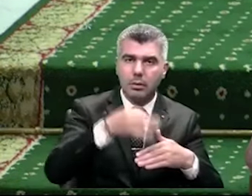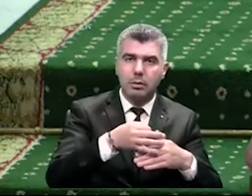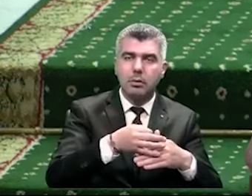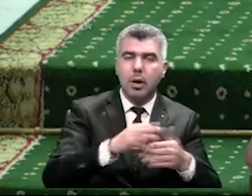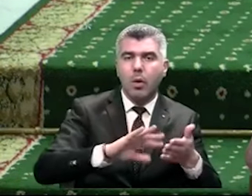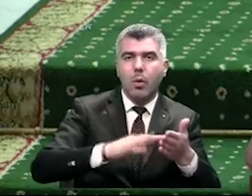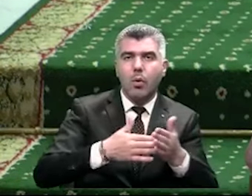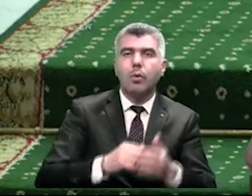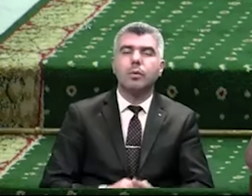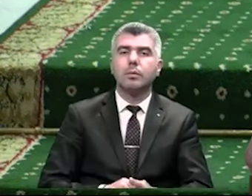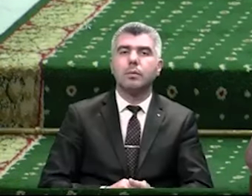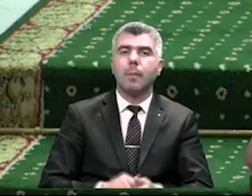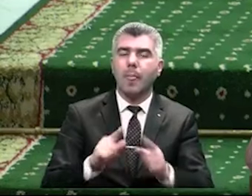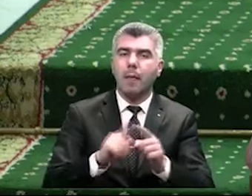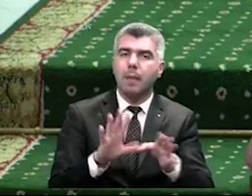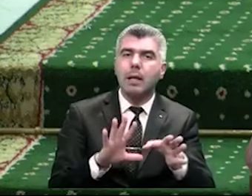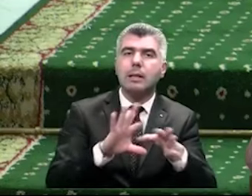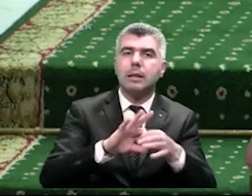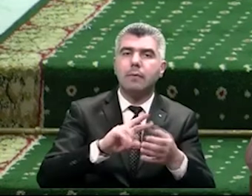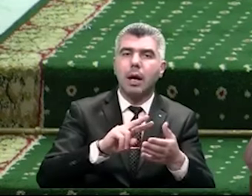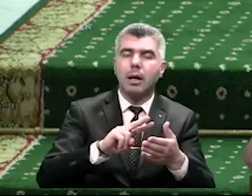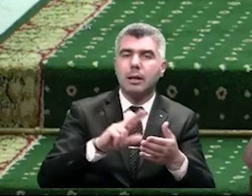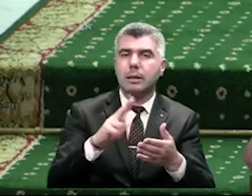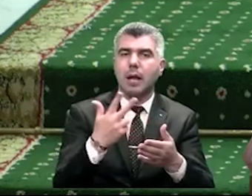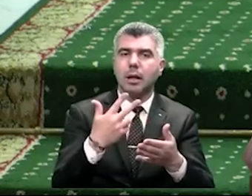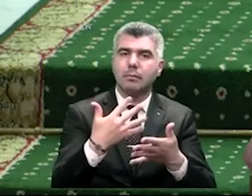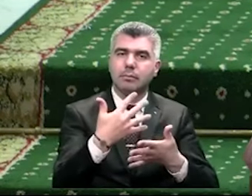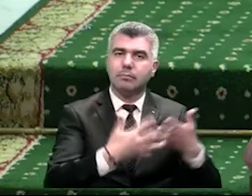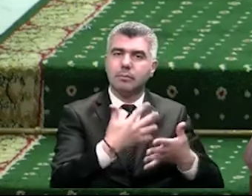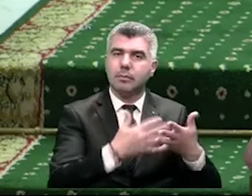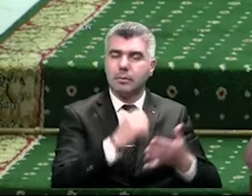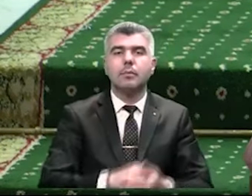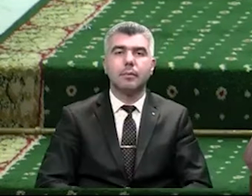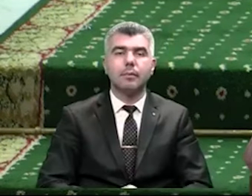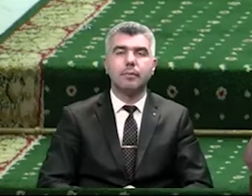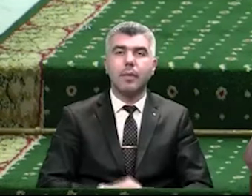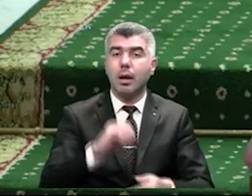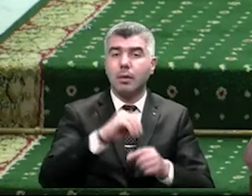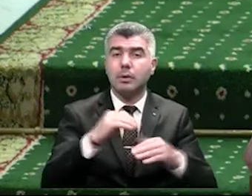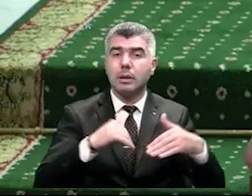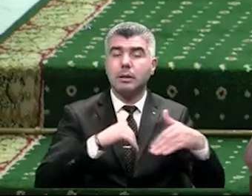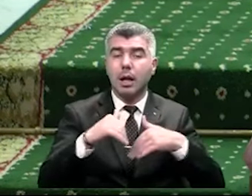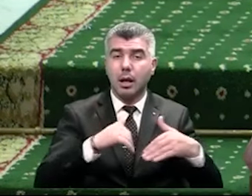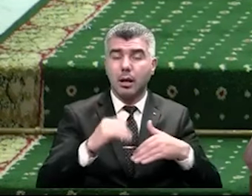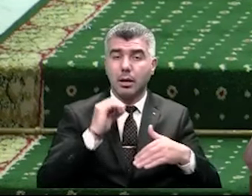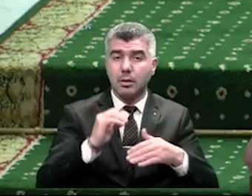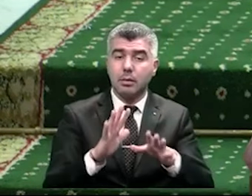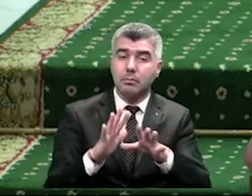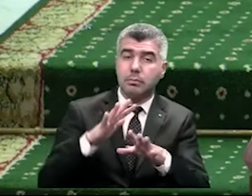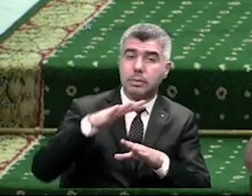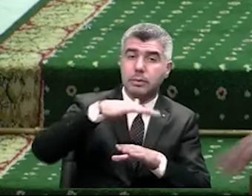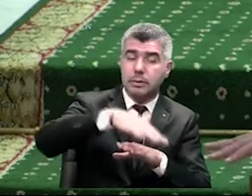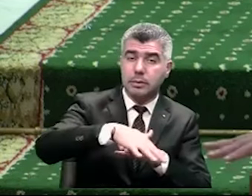تدخل في اطار هذه الاتفاقيات وكذلك المقطع طرقي الرابط بين سدغه